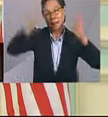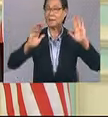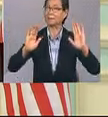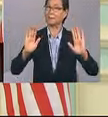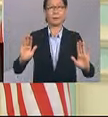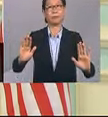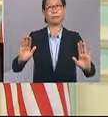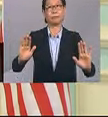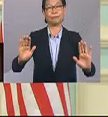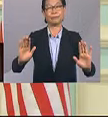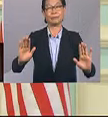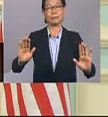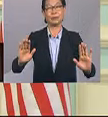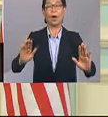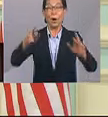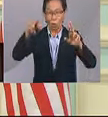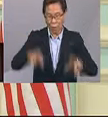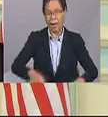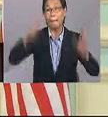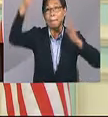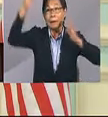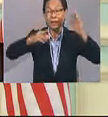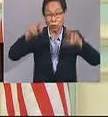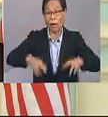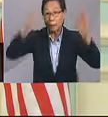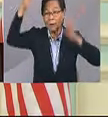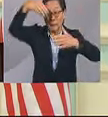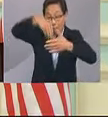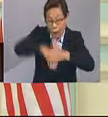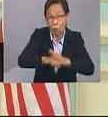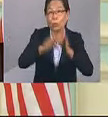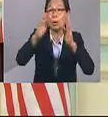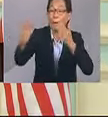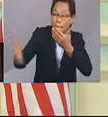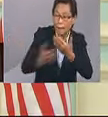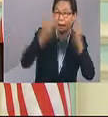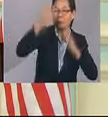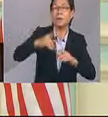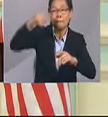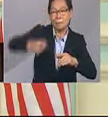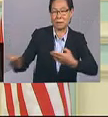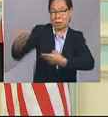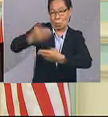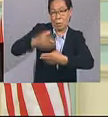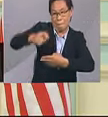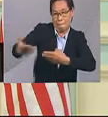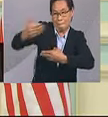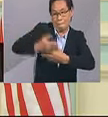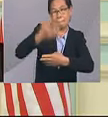Malaysia. Yang mana warga negara Malaysia pun kalau masuk ke negara kita akan dikuarantin selama 14 hari.